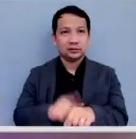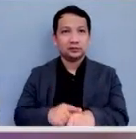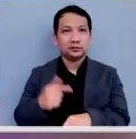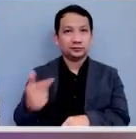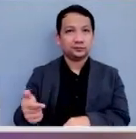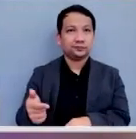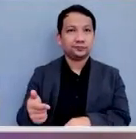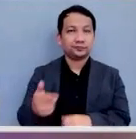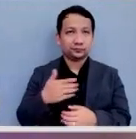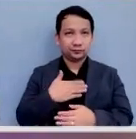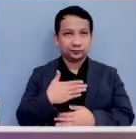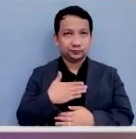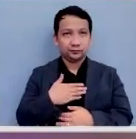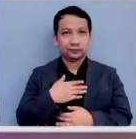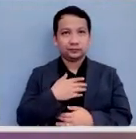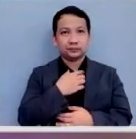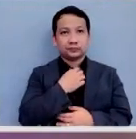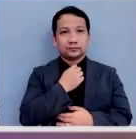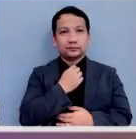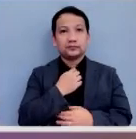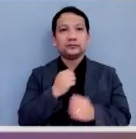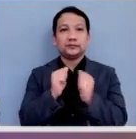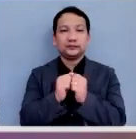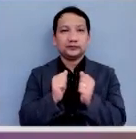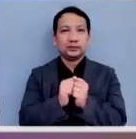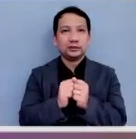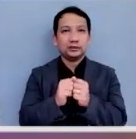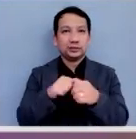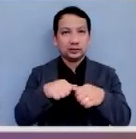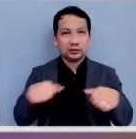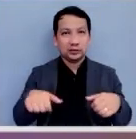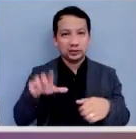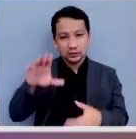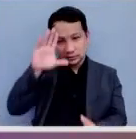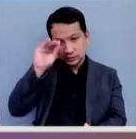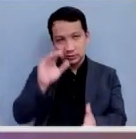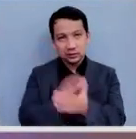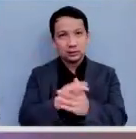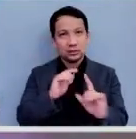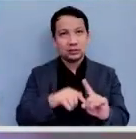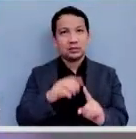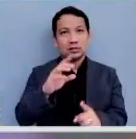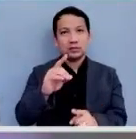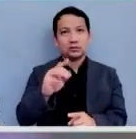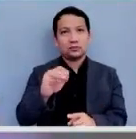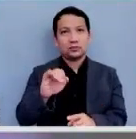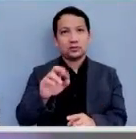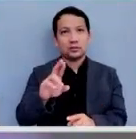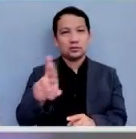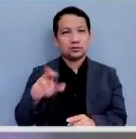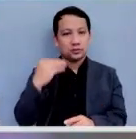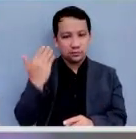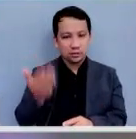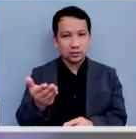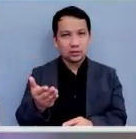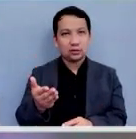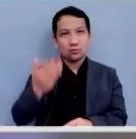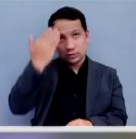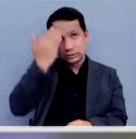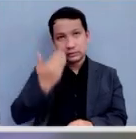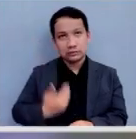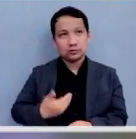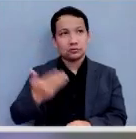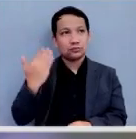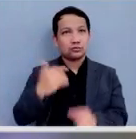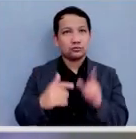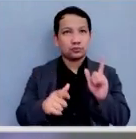mas masaya raw sana kung kasama niya sa entablado ang kanyang asawa na si Dominador na pumanaw dahil sa stroke noong